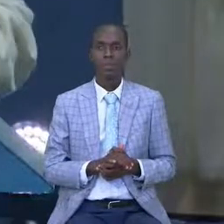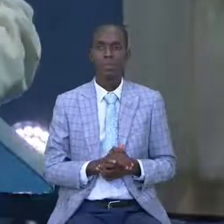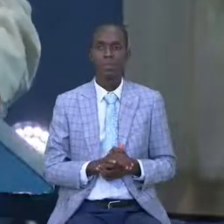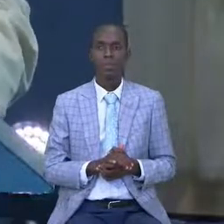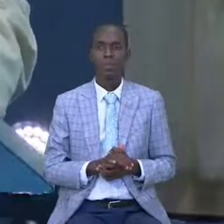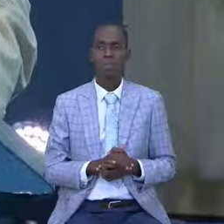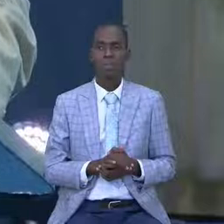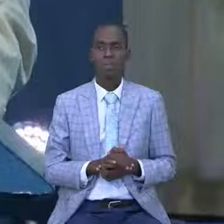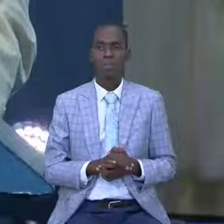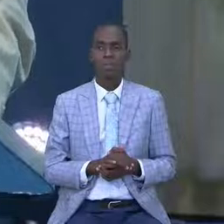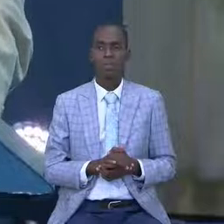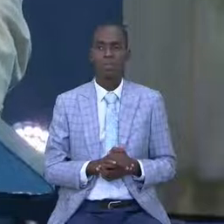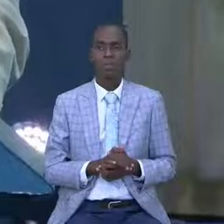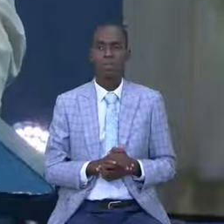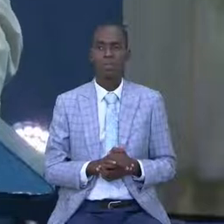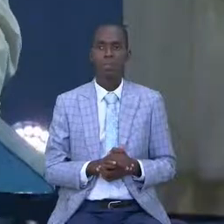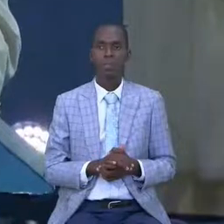Préparons-nous.